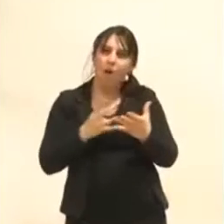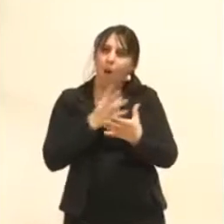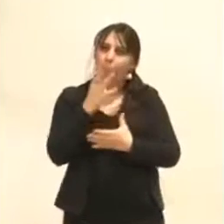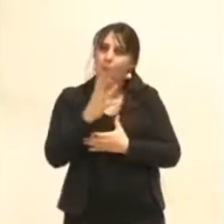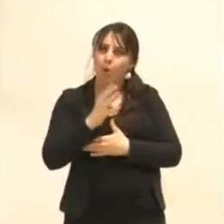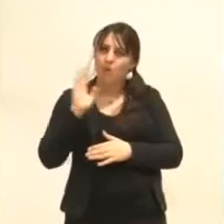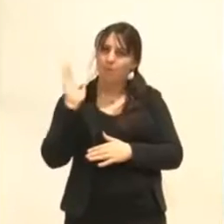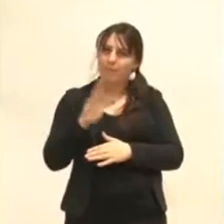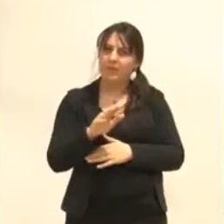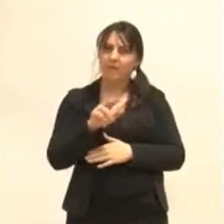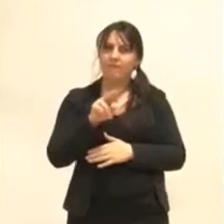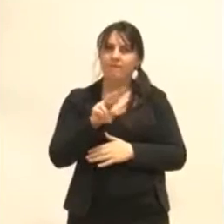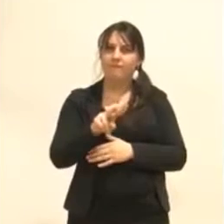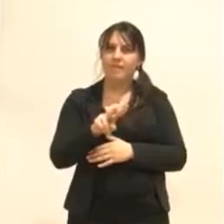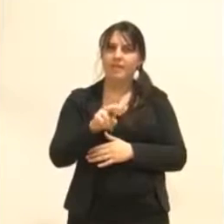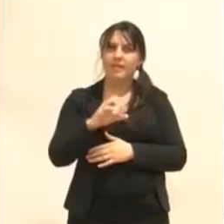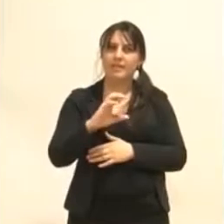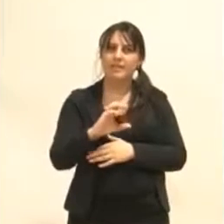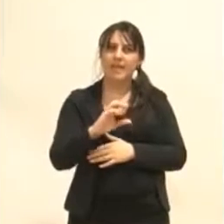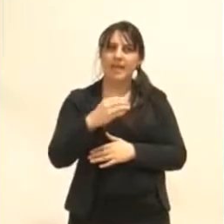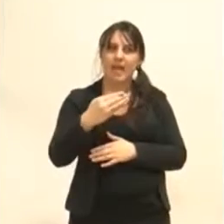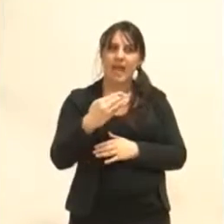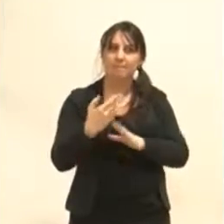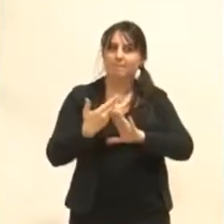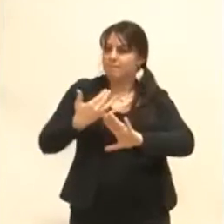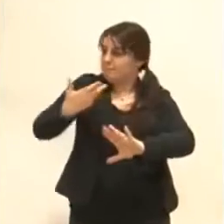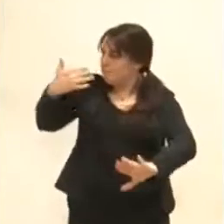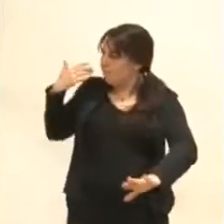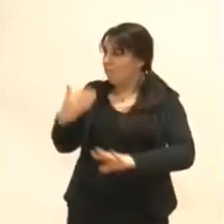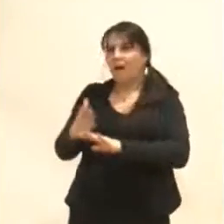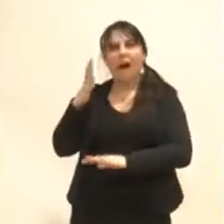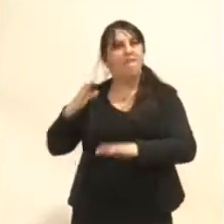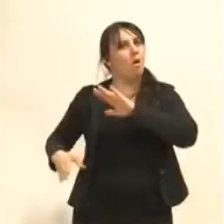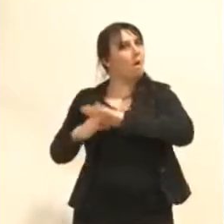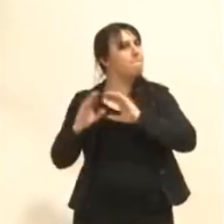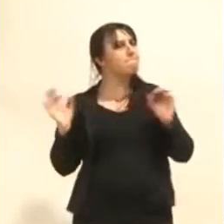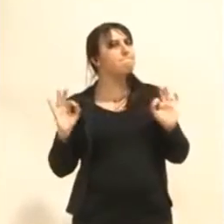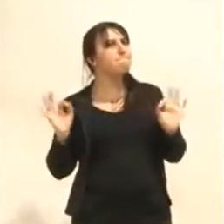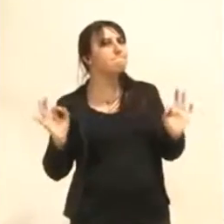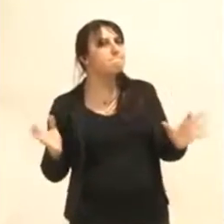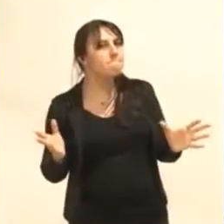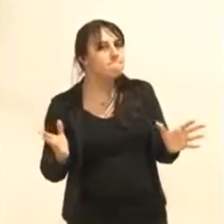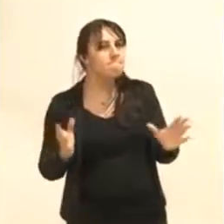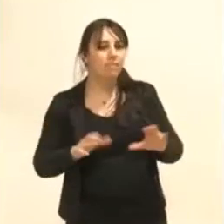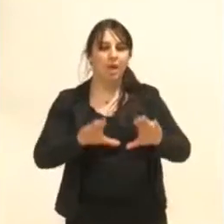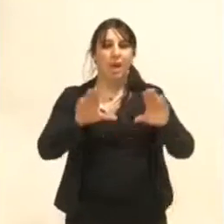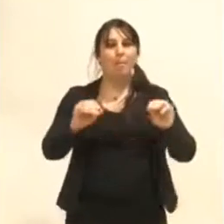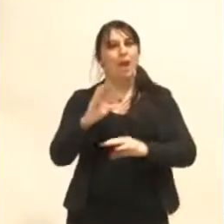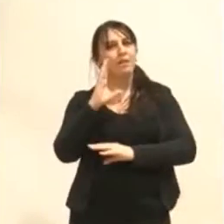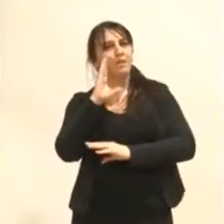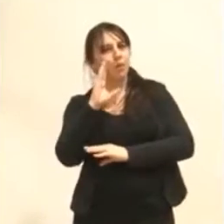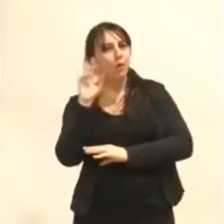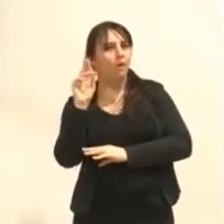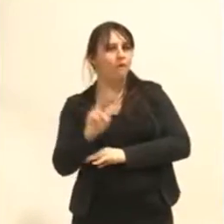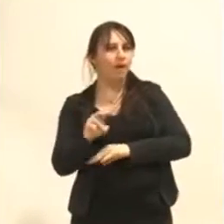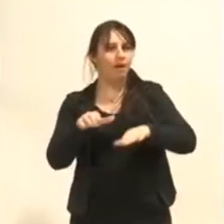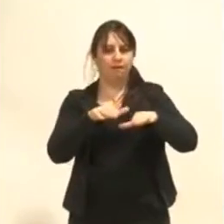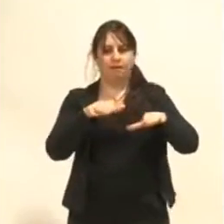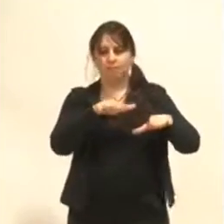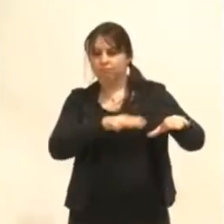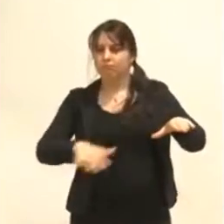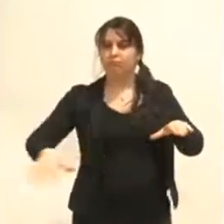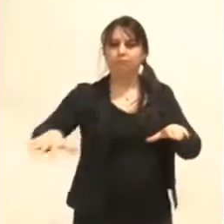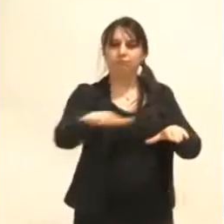au cœur de CVCM n'avait pas été inclus dans le projet initial. Il est difficile de croire que la place Victor Hugo est un espace